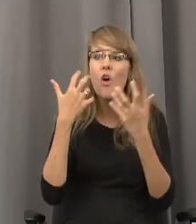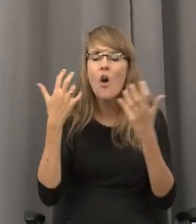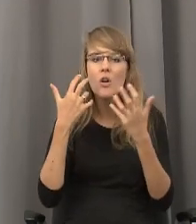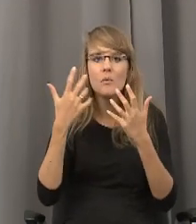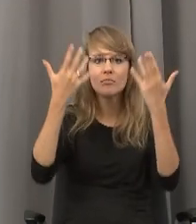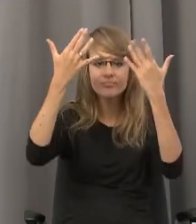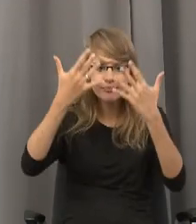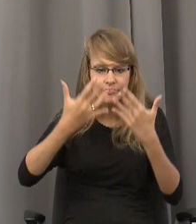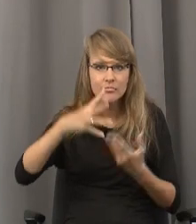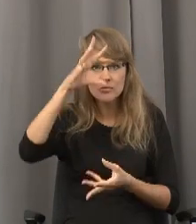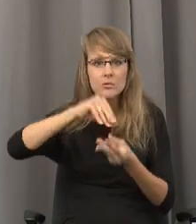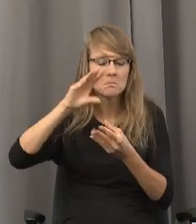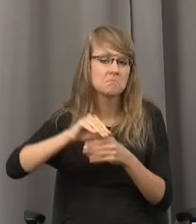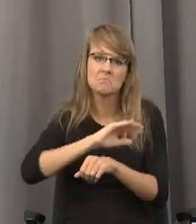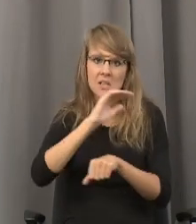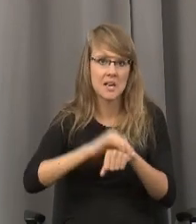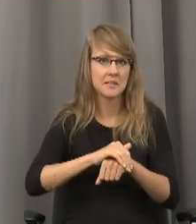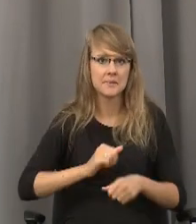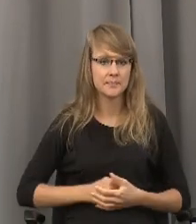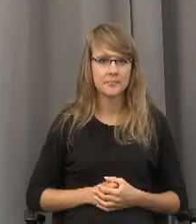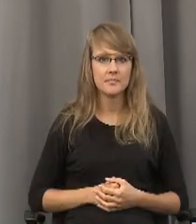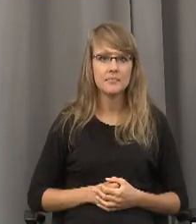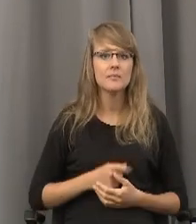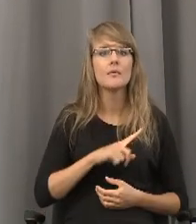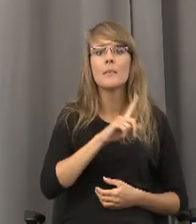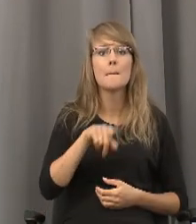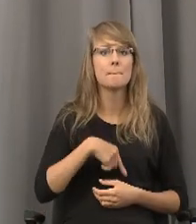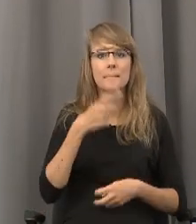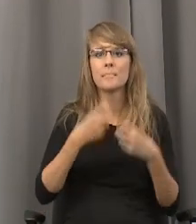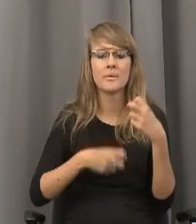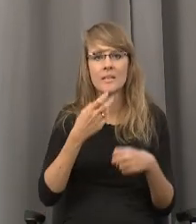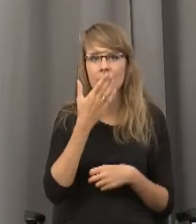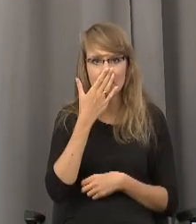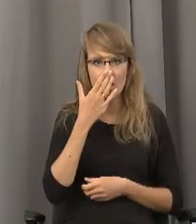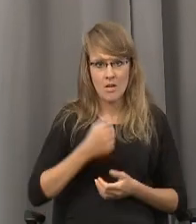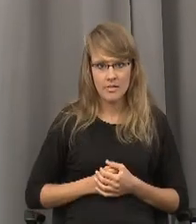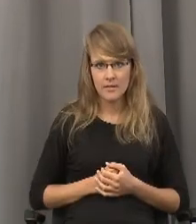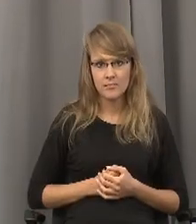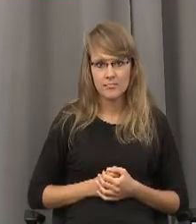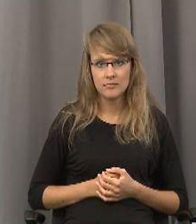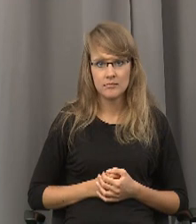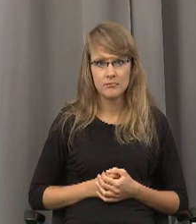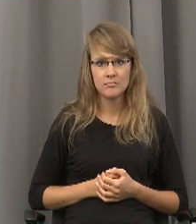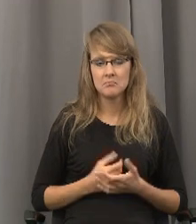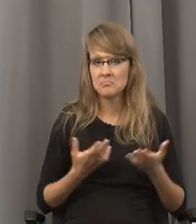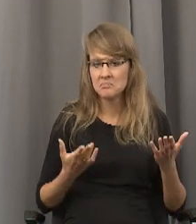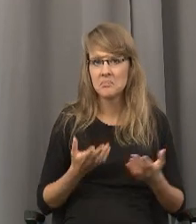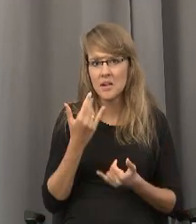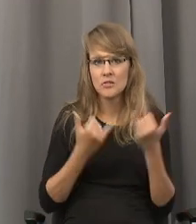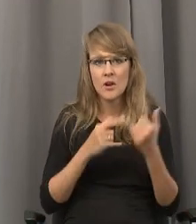informacje. Problemem naszym jest to, że jeżeli przeliczymy bardzo tak